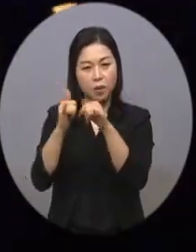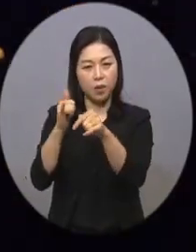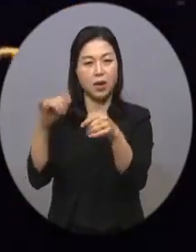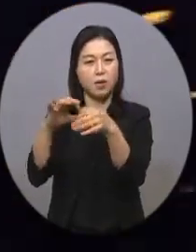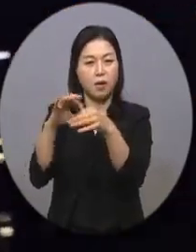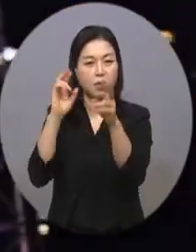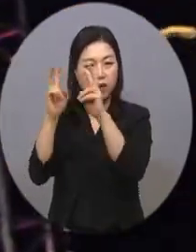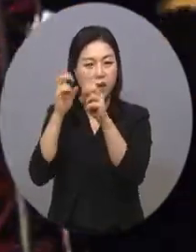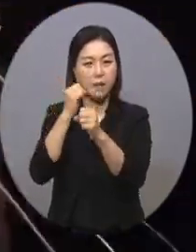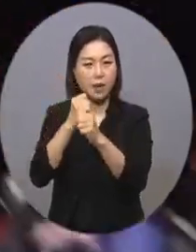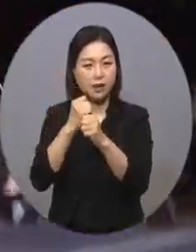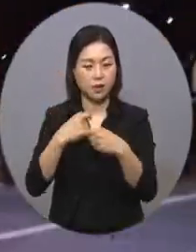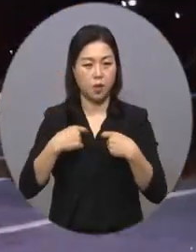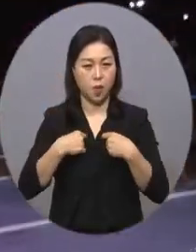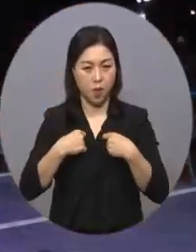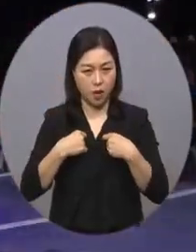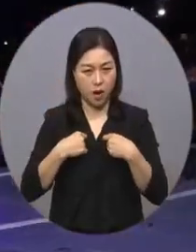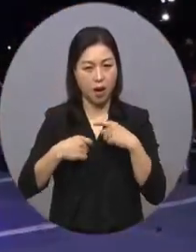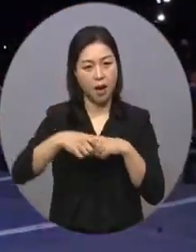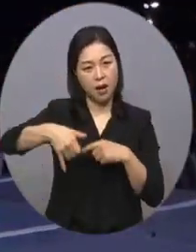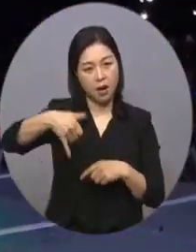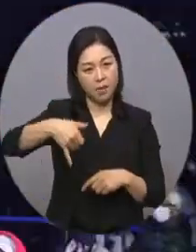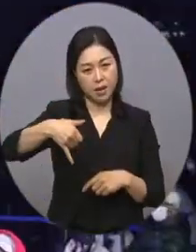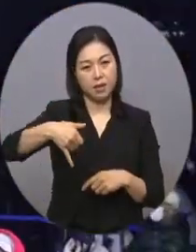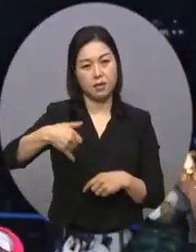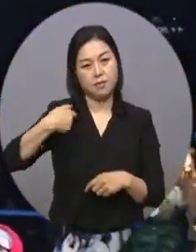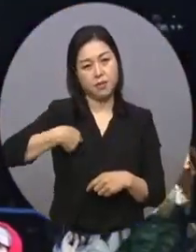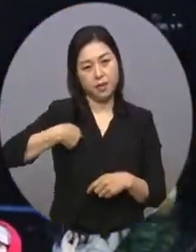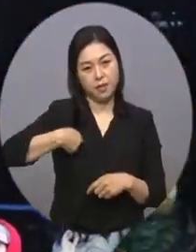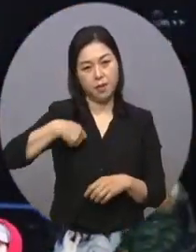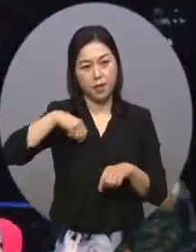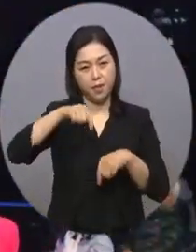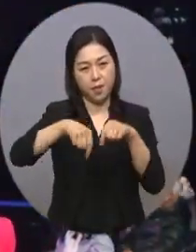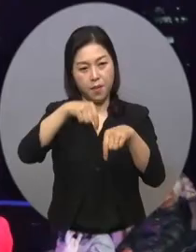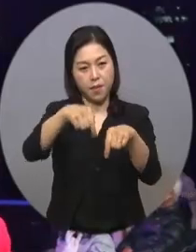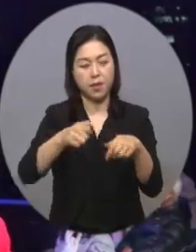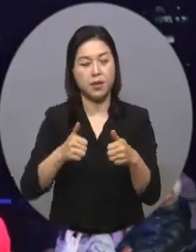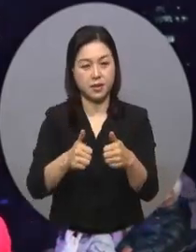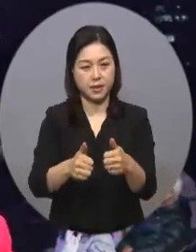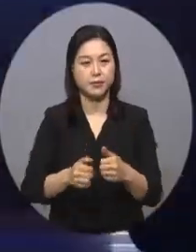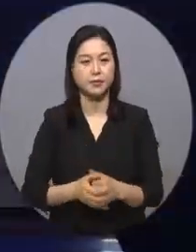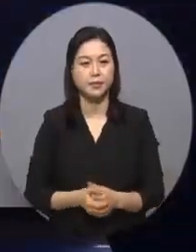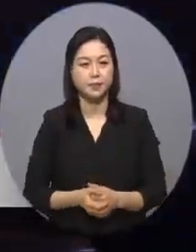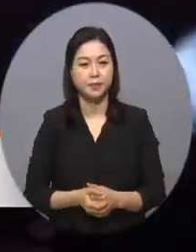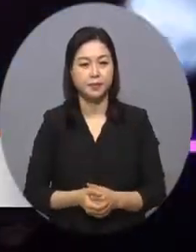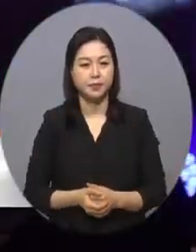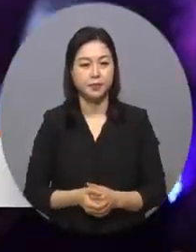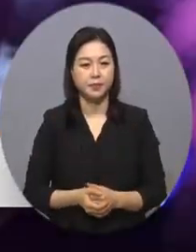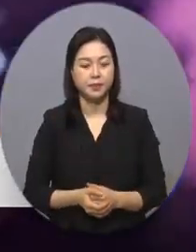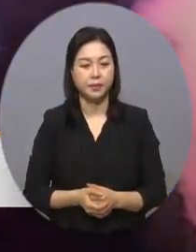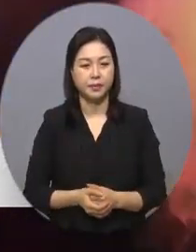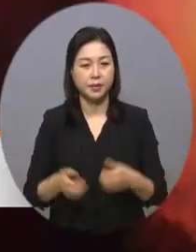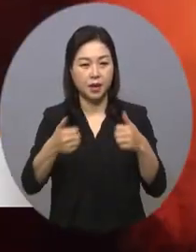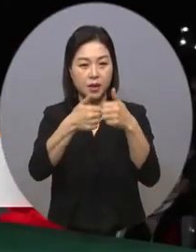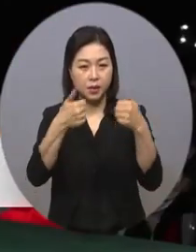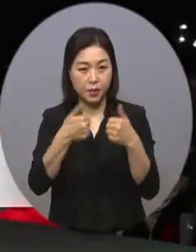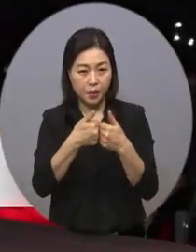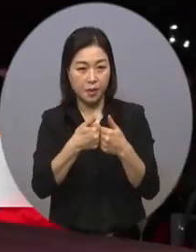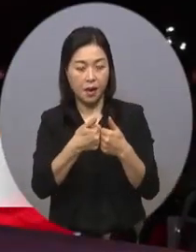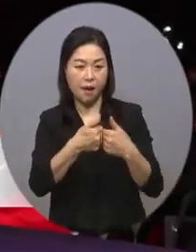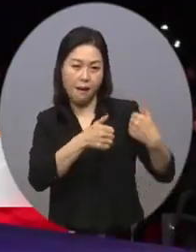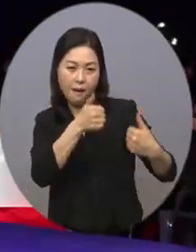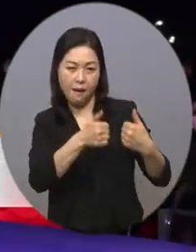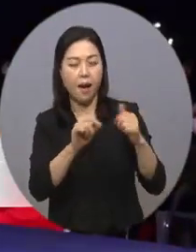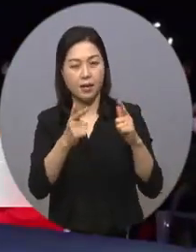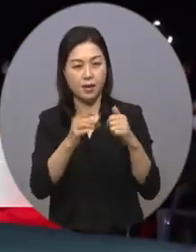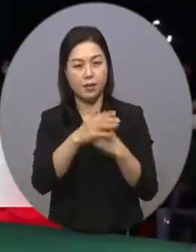의상과 패션 아이템을 두르고 워킹에 열심입니다. 이날만큼은 의회의 정장을 입고 하나